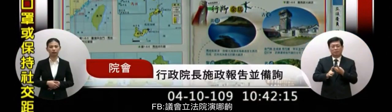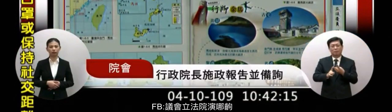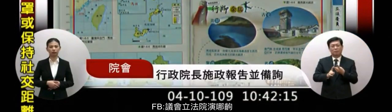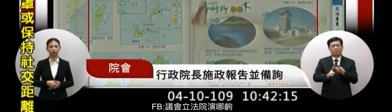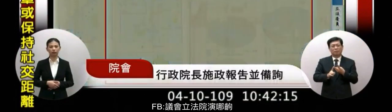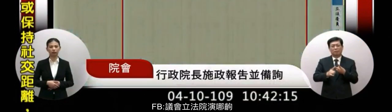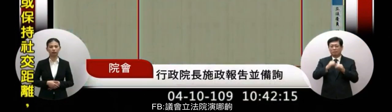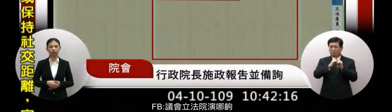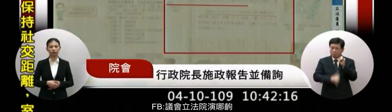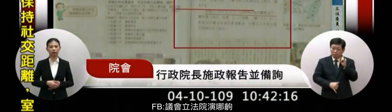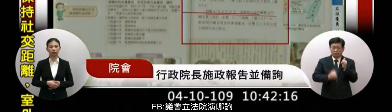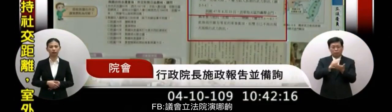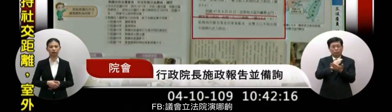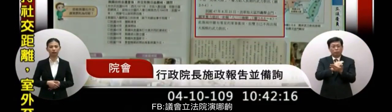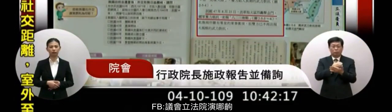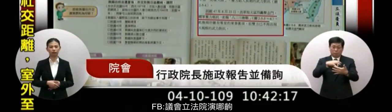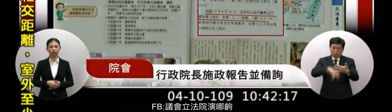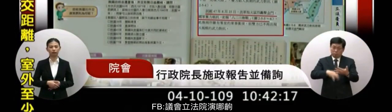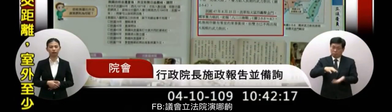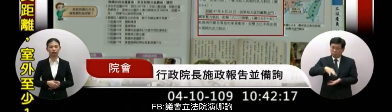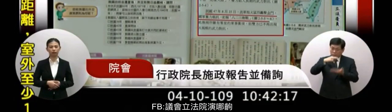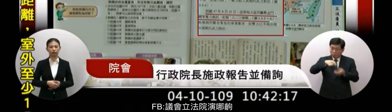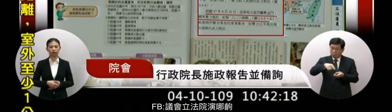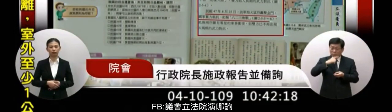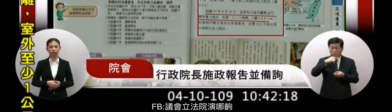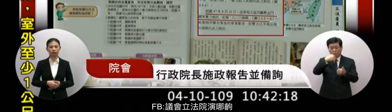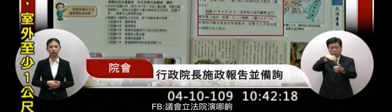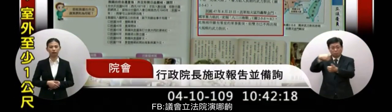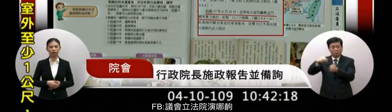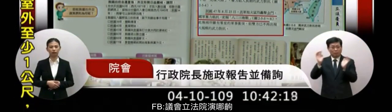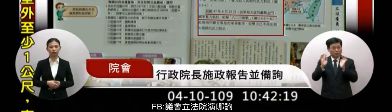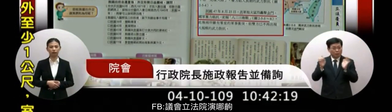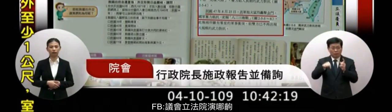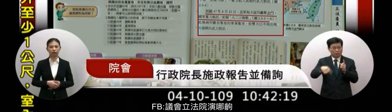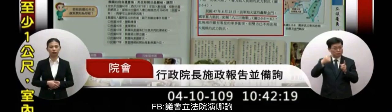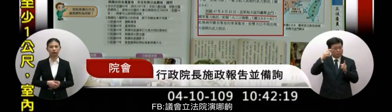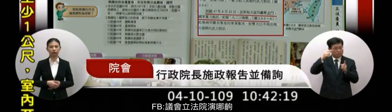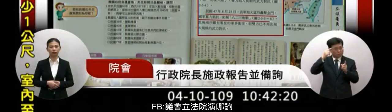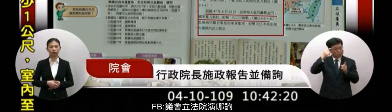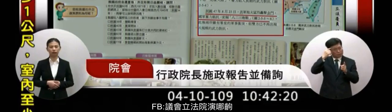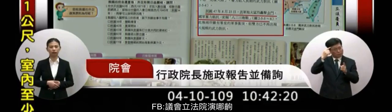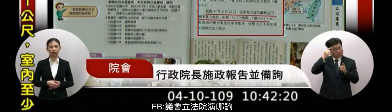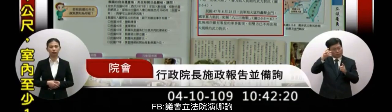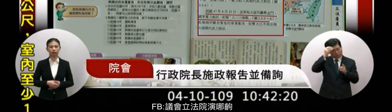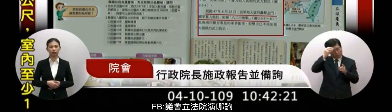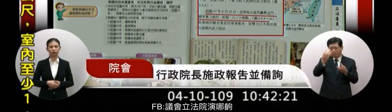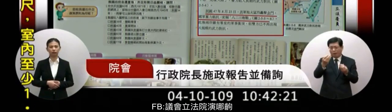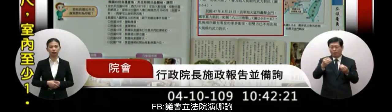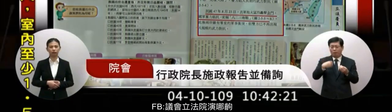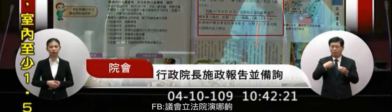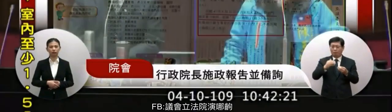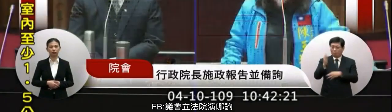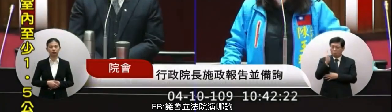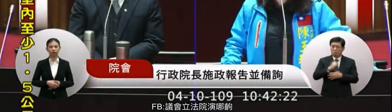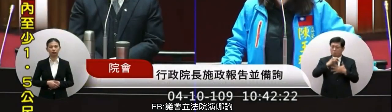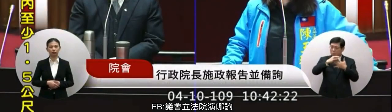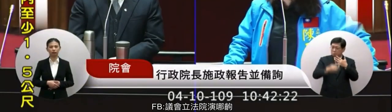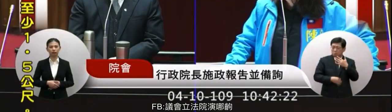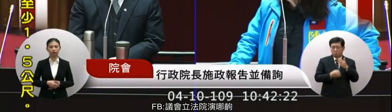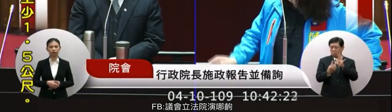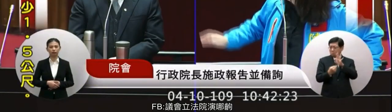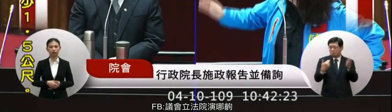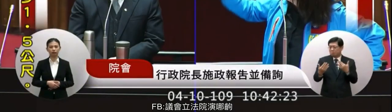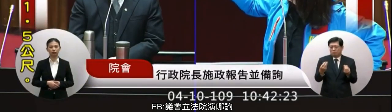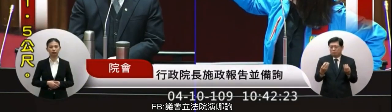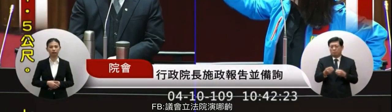是历史课本都没有教导我们这些学生这样的知识，没有把我们国家的体制讲得很清楚。